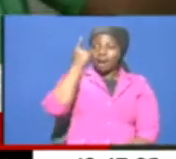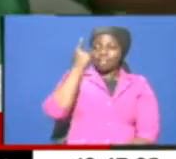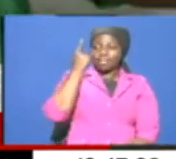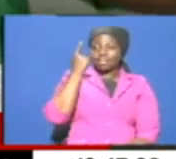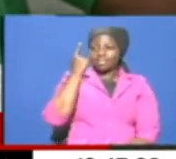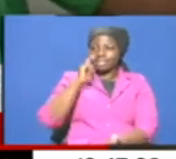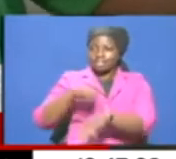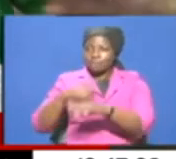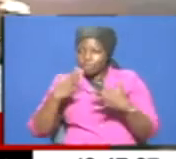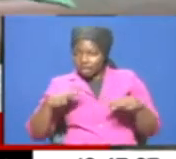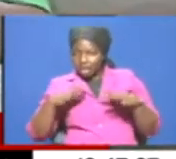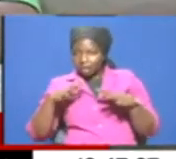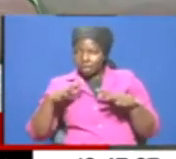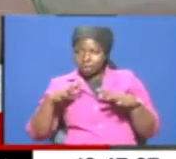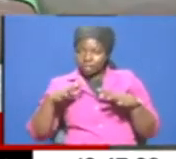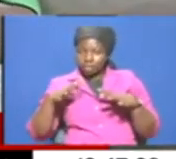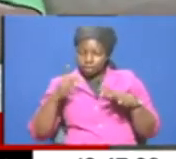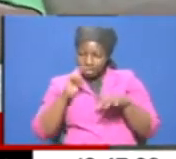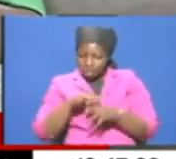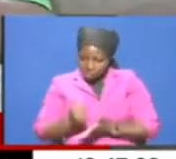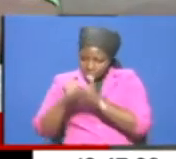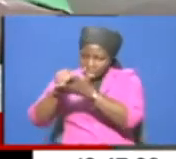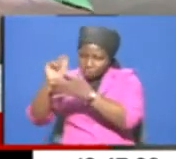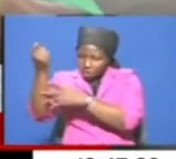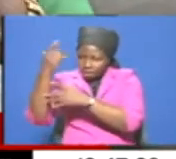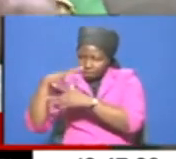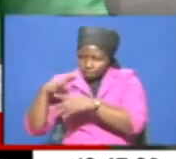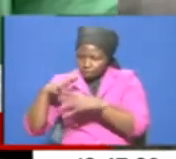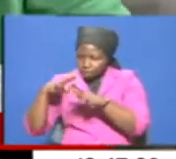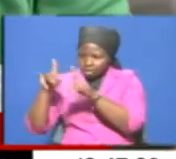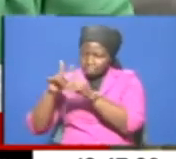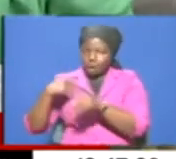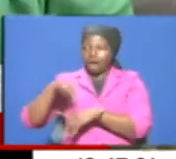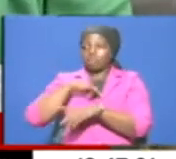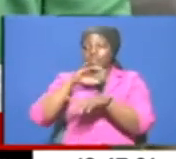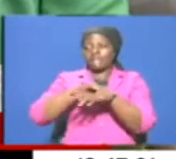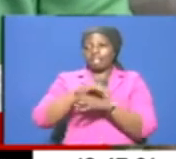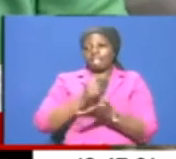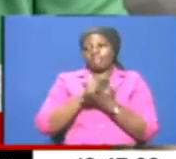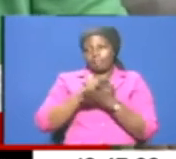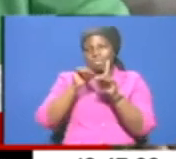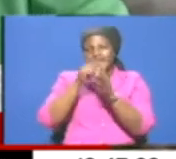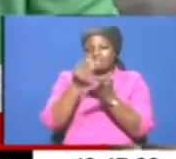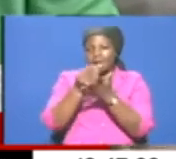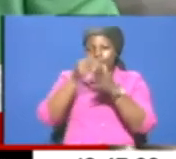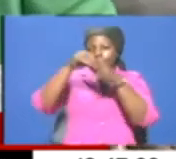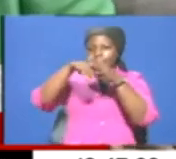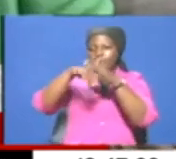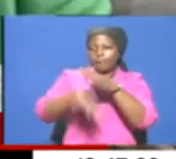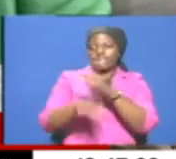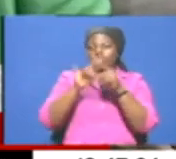Tukishasaidia wale wa Kenya, hata, yeah, sisi tutafanya nini? Tutasaidika. Na how is the money trickling down to the common